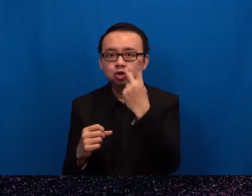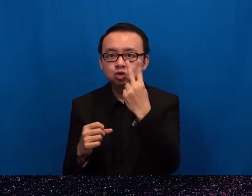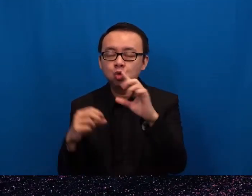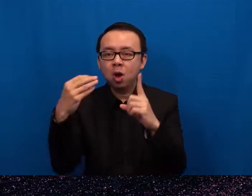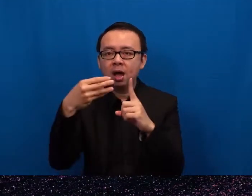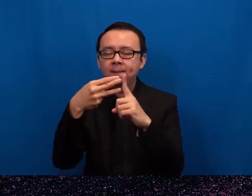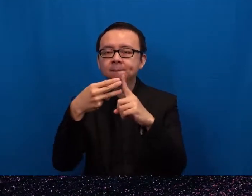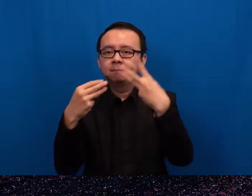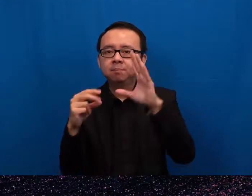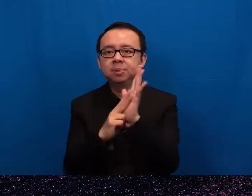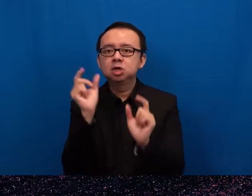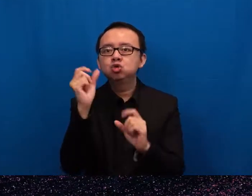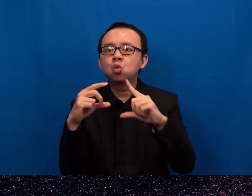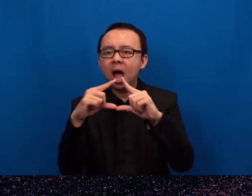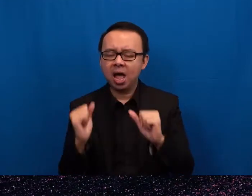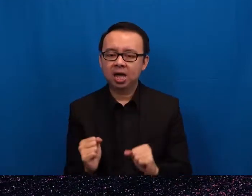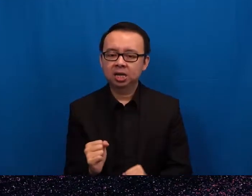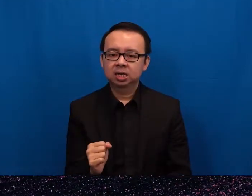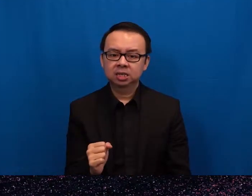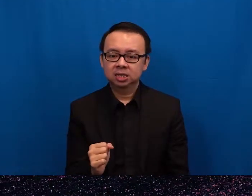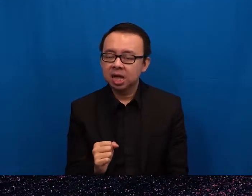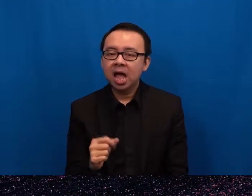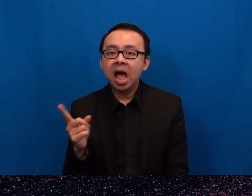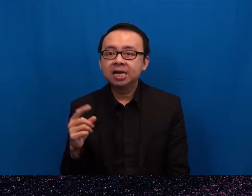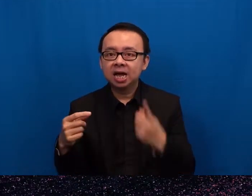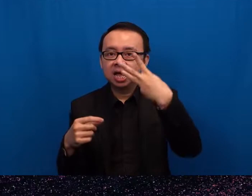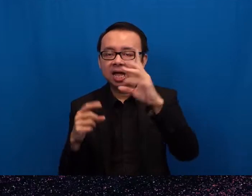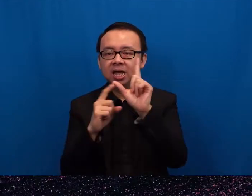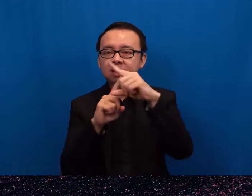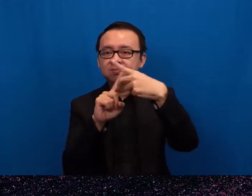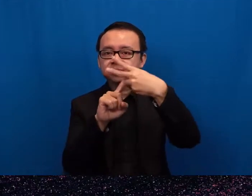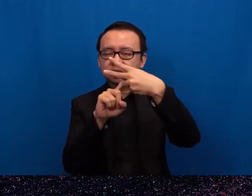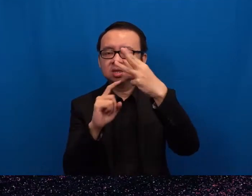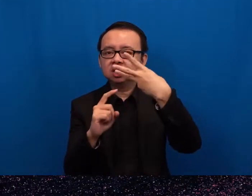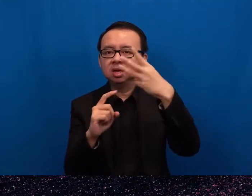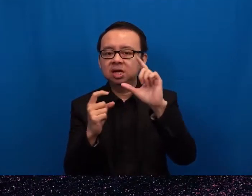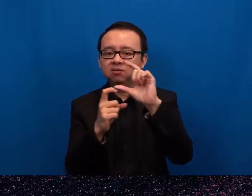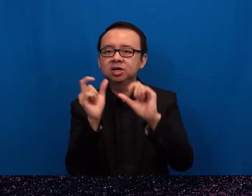yaitu Efesus di Turki situ. Kita lihat di Kisah Rasul pasal 19.